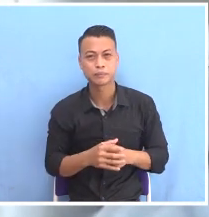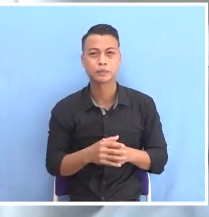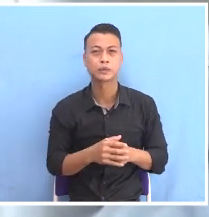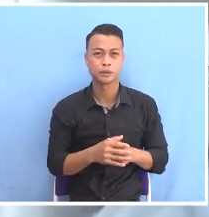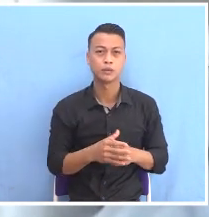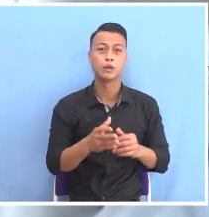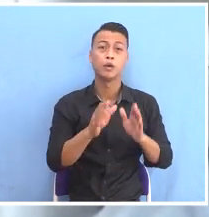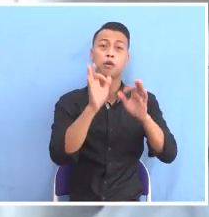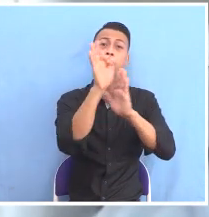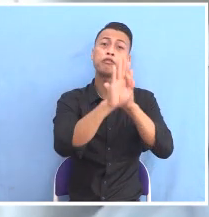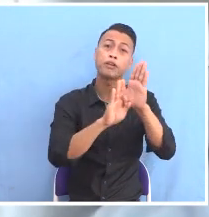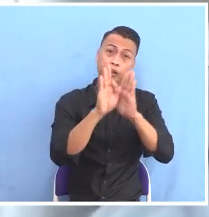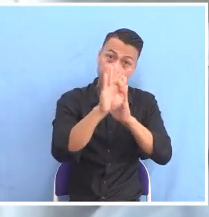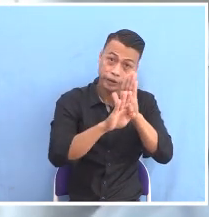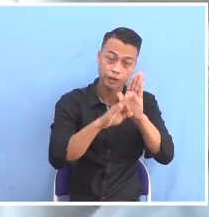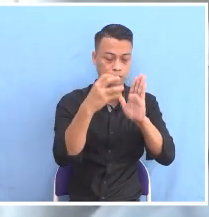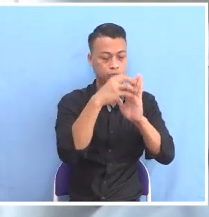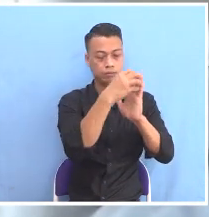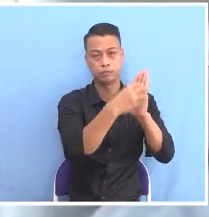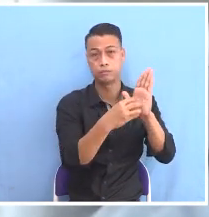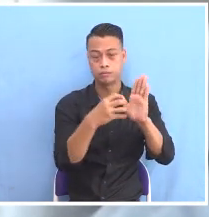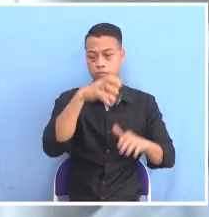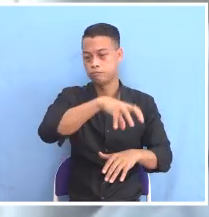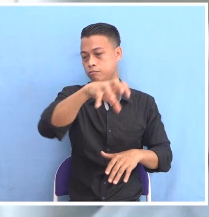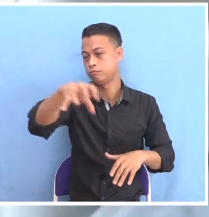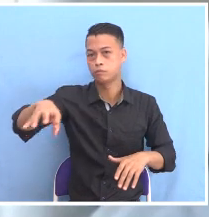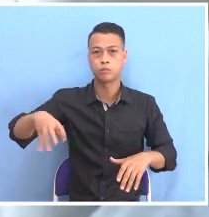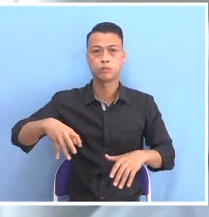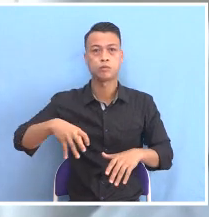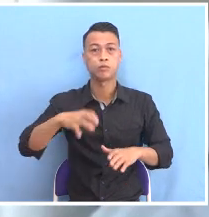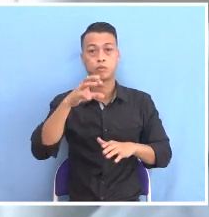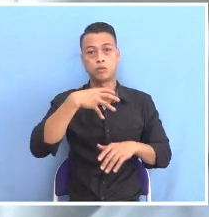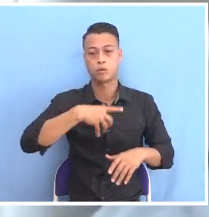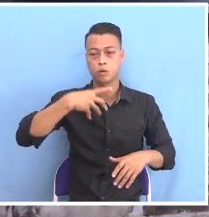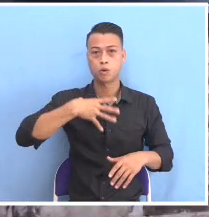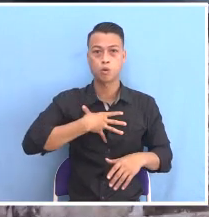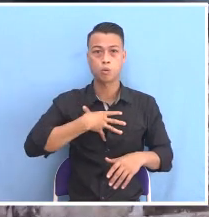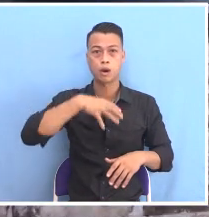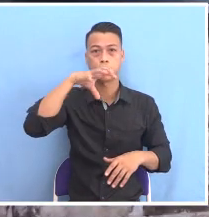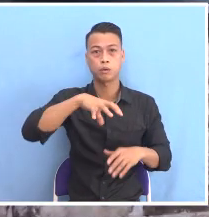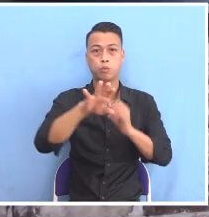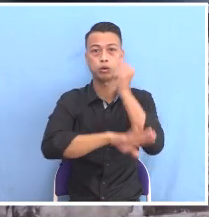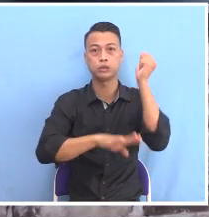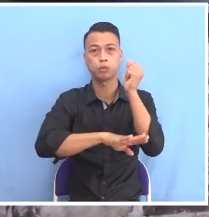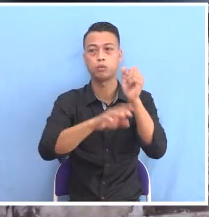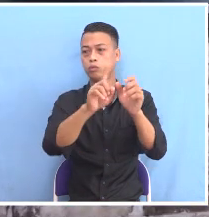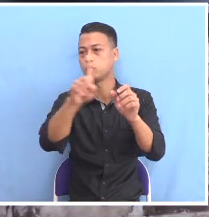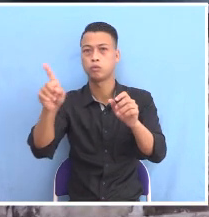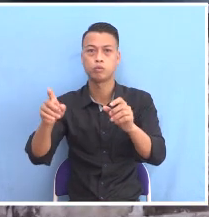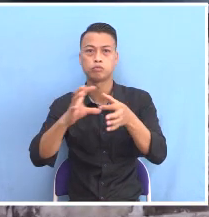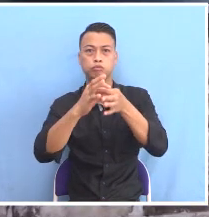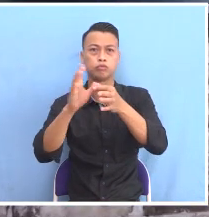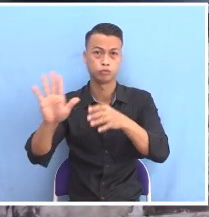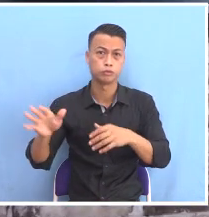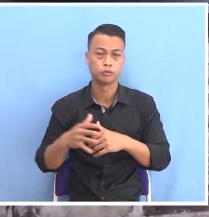ပြည်နယ်ဖွဲ့စည်းပုံချိန်ထားဥပဒေကအရေးကြီးတဲ့အကြောင်းအရာတွေမှာတကယ်အရေးကြီးတဲ့ချက်ဖြစ်တယ်ဆိုတော့ကျွန်တော်ပြောထားတာဟုတ်တော့ဒီဟာထက်ဆက်